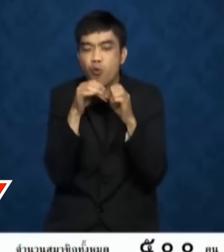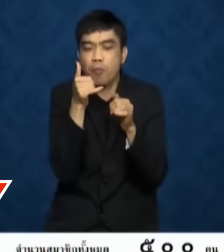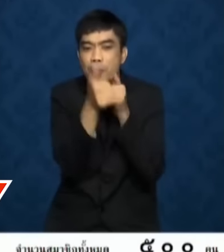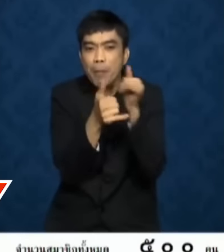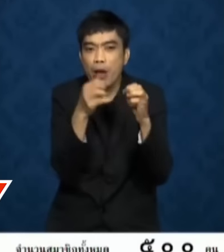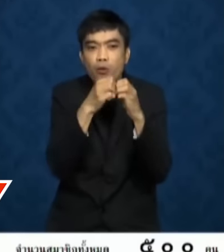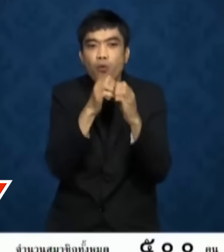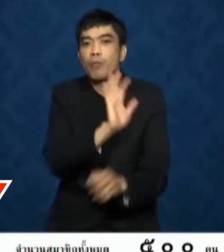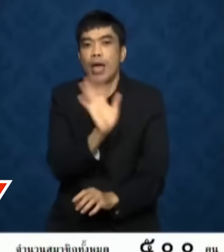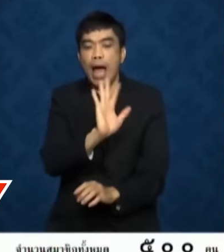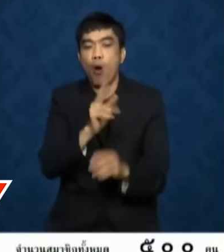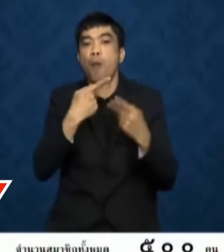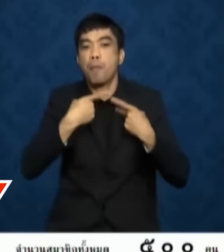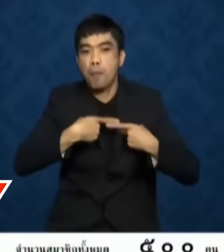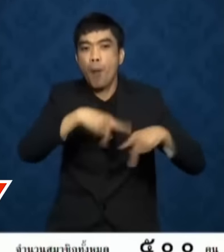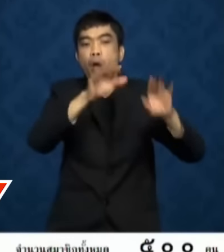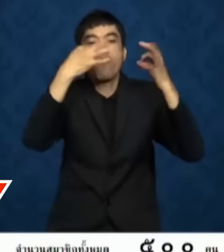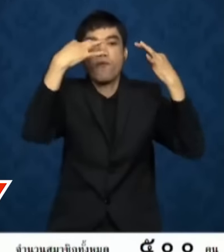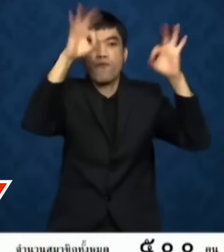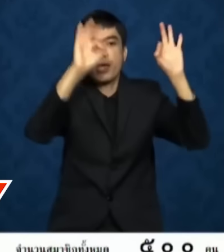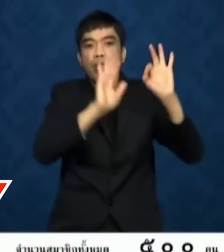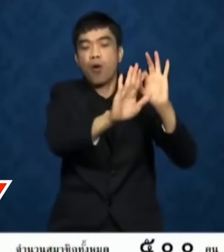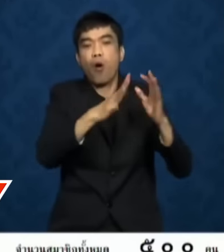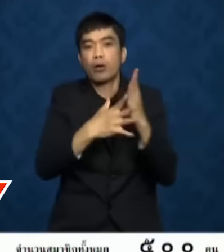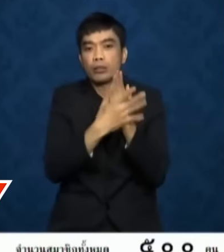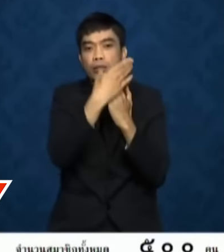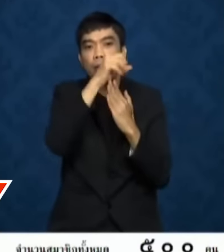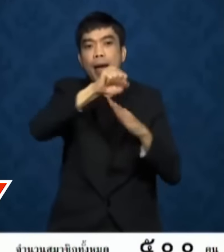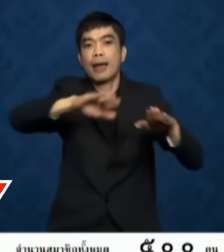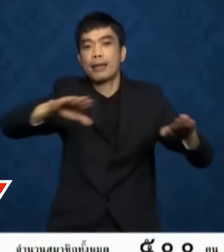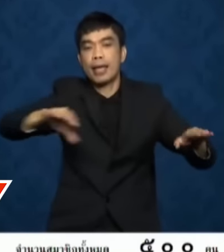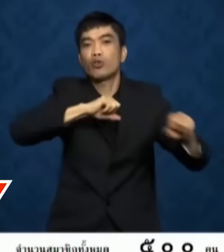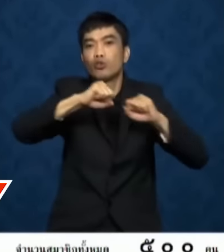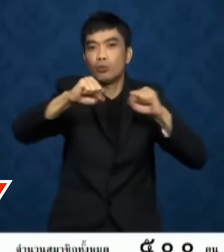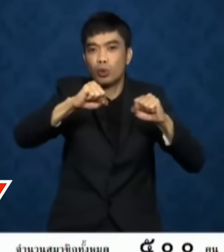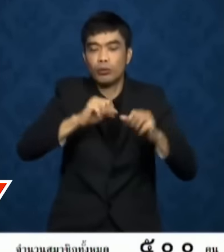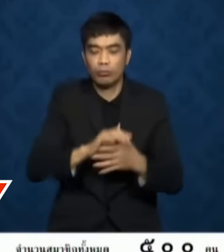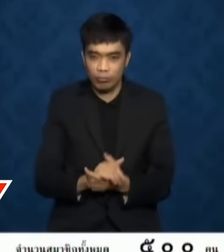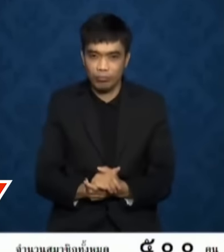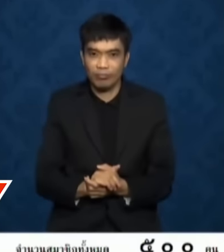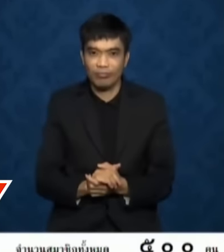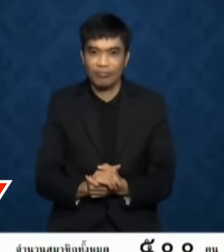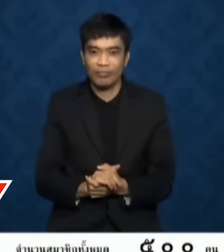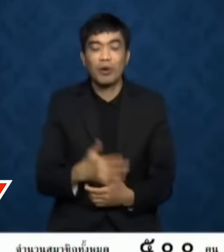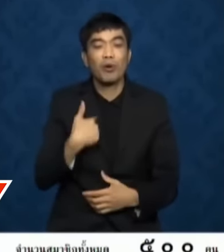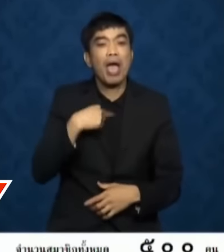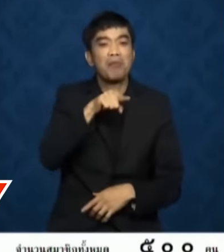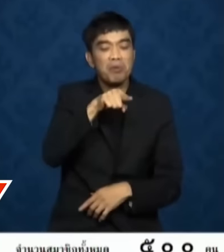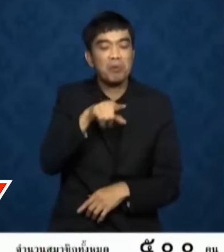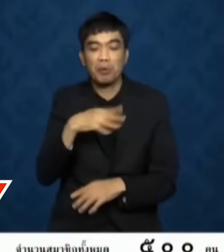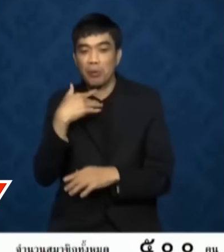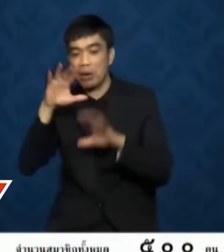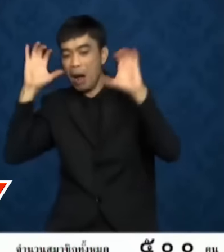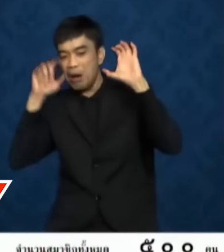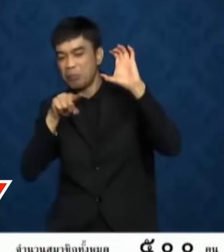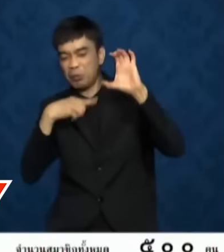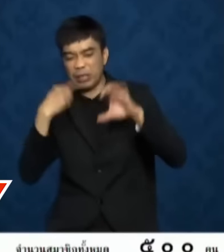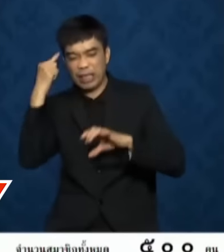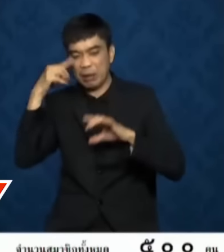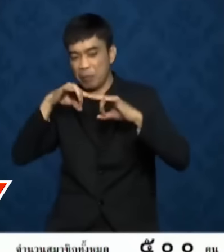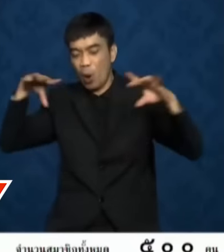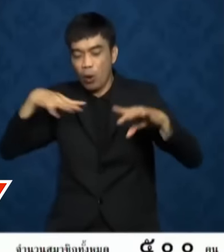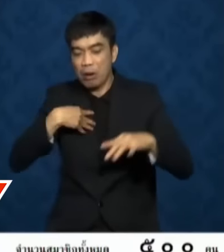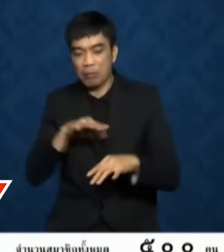คิดค้นหรือปรับงบประมาณขึ้นลงตามอำเภอใจเพียงเพราะว่าเยาวชนนั้นเห็นด้วยหรือไม่เห็นด้วยกับรัฐบาลในยุคสมัย